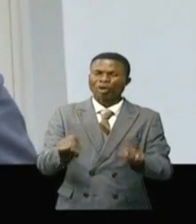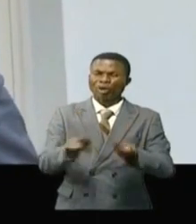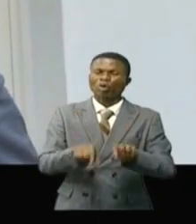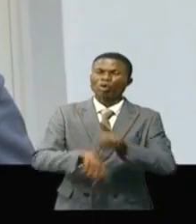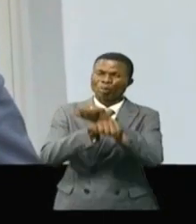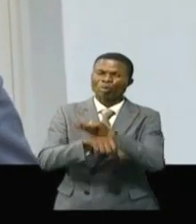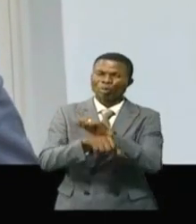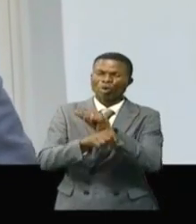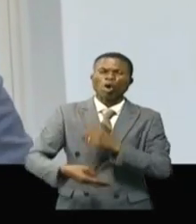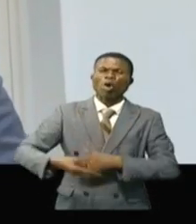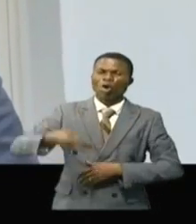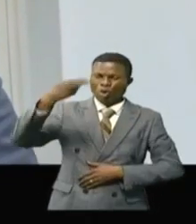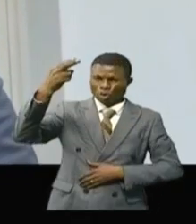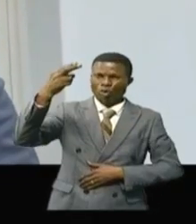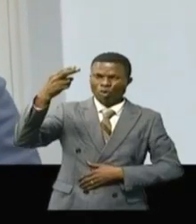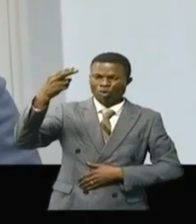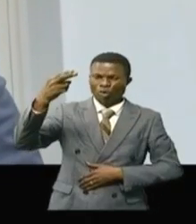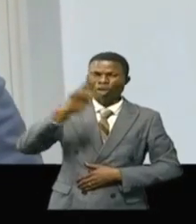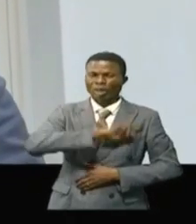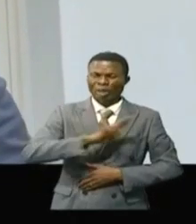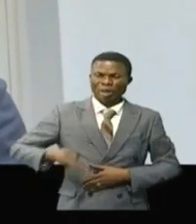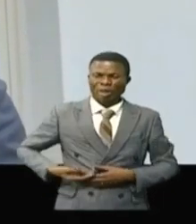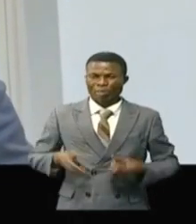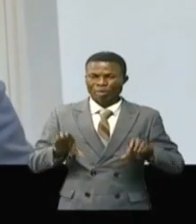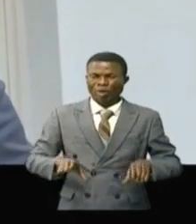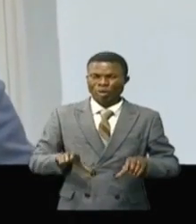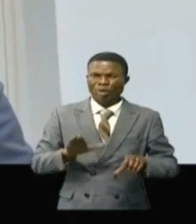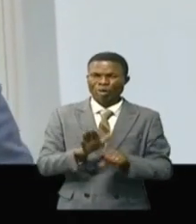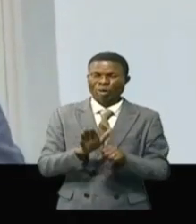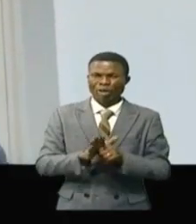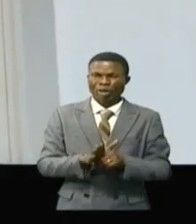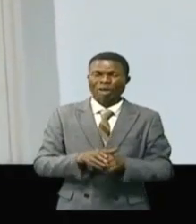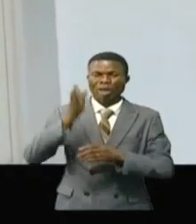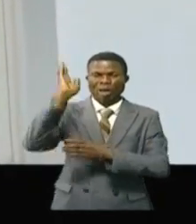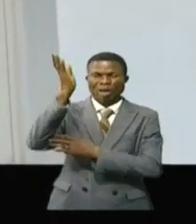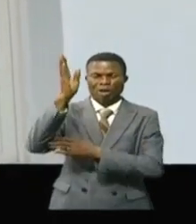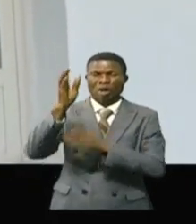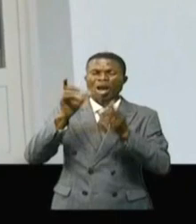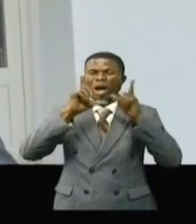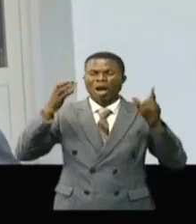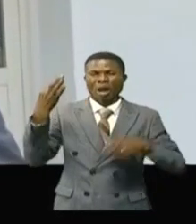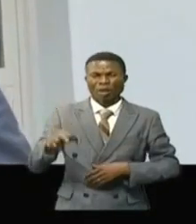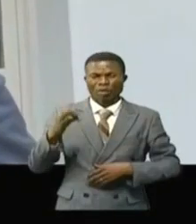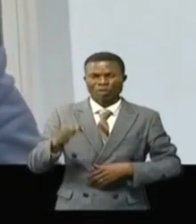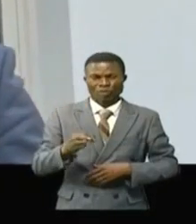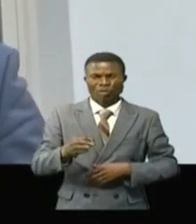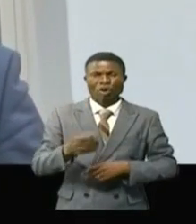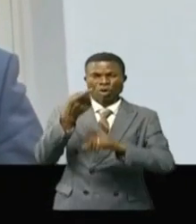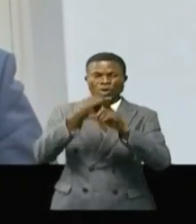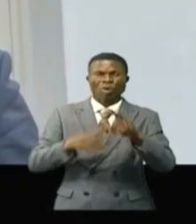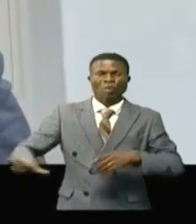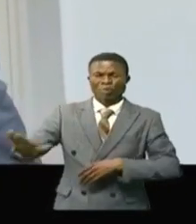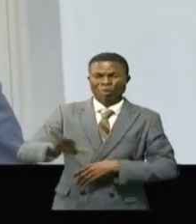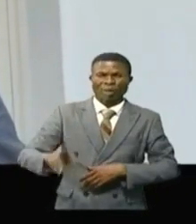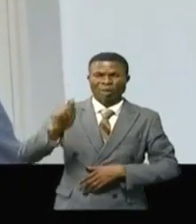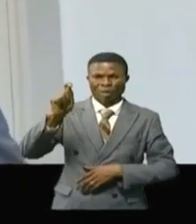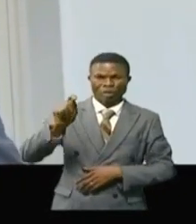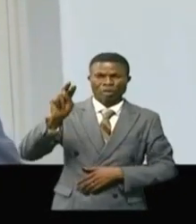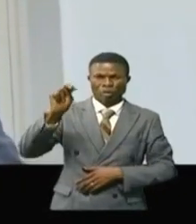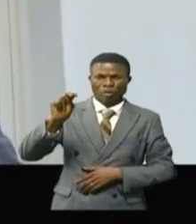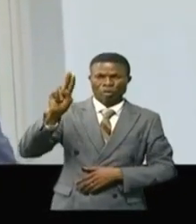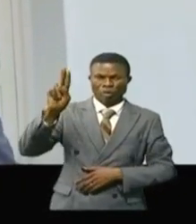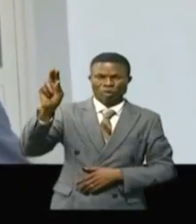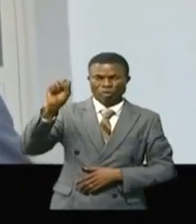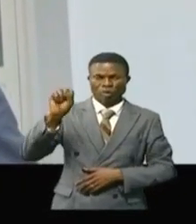de très haut niveau de la RDC donc au sommet de la francophonie qui aura lieu en Tunisie à Djerba donc les